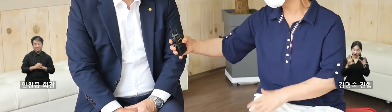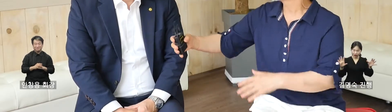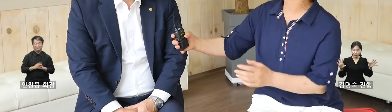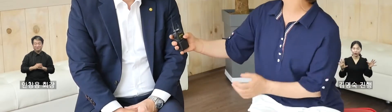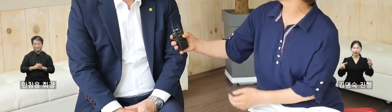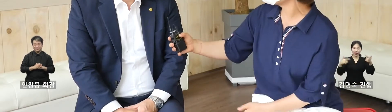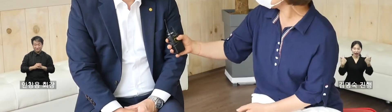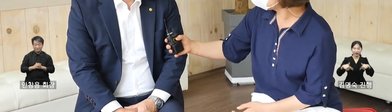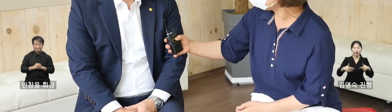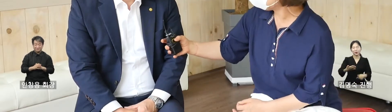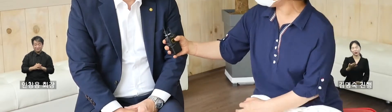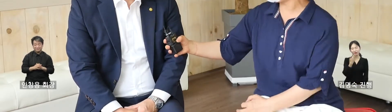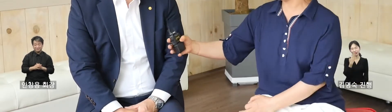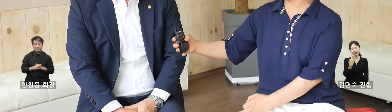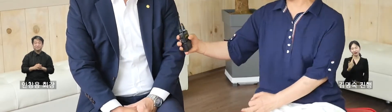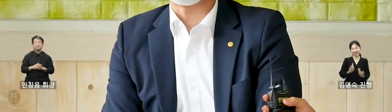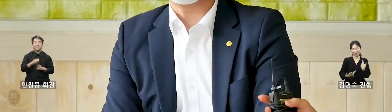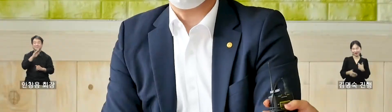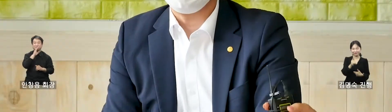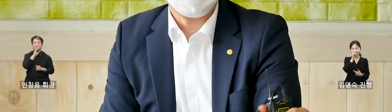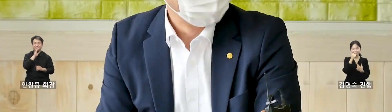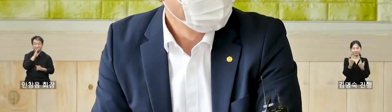오지 않든 먹는 건 항상 즐거워요.